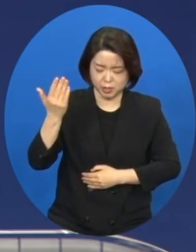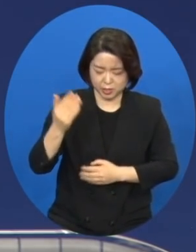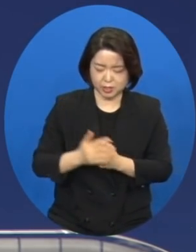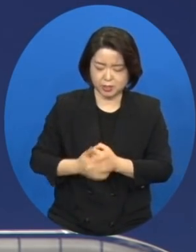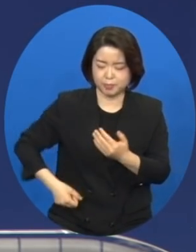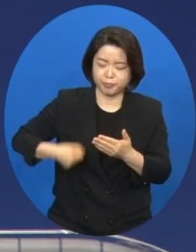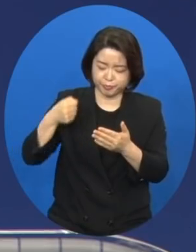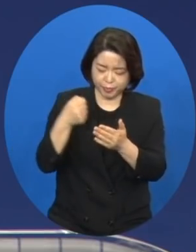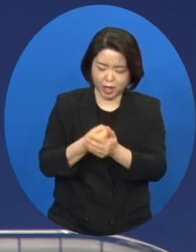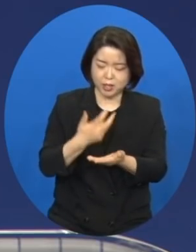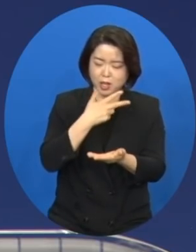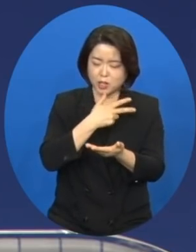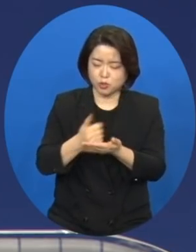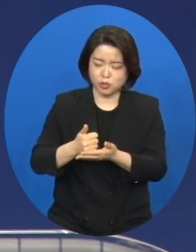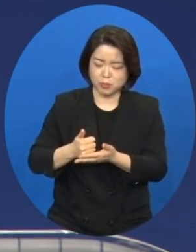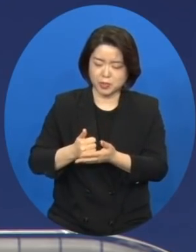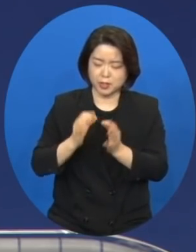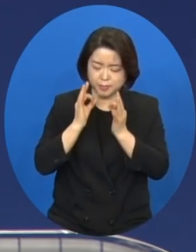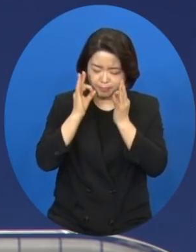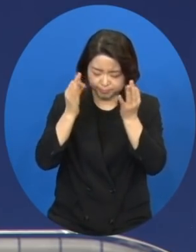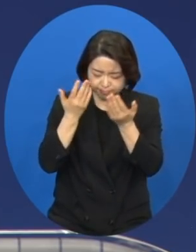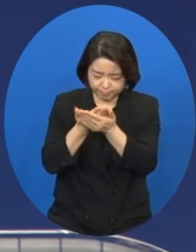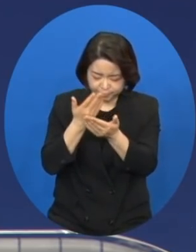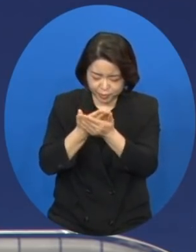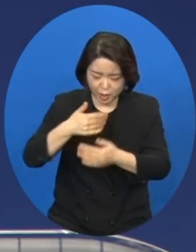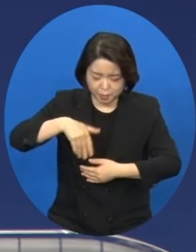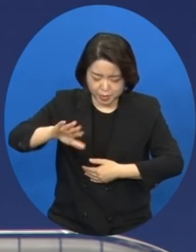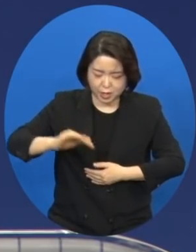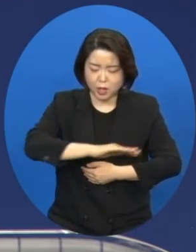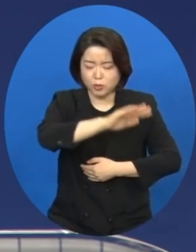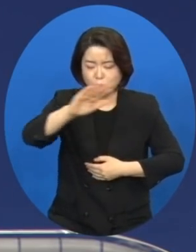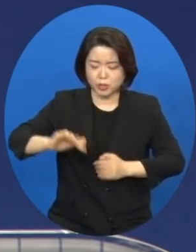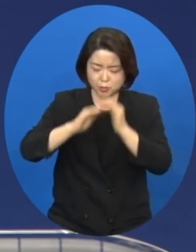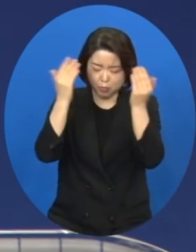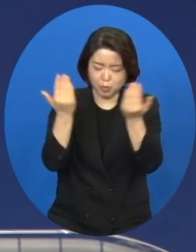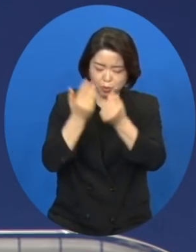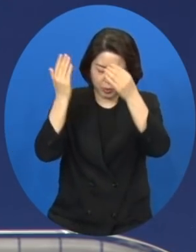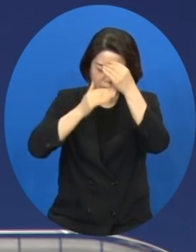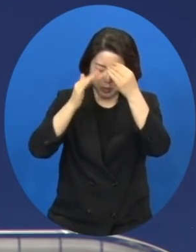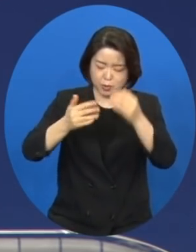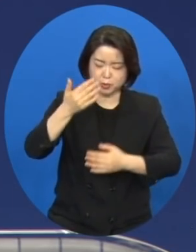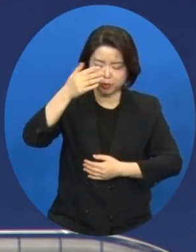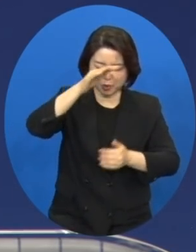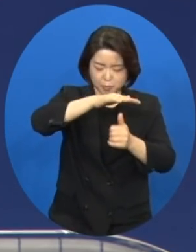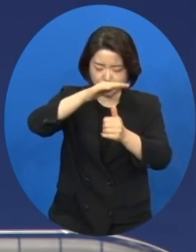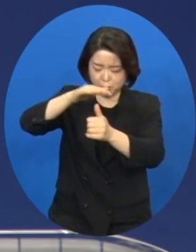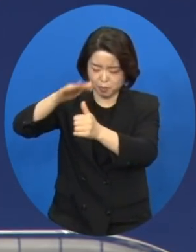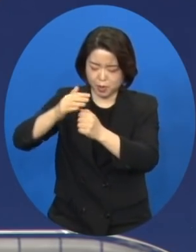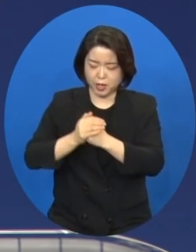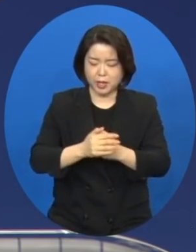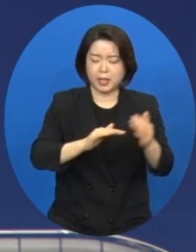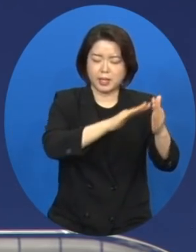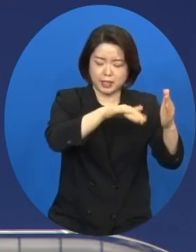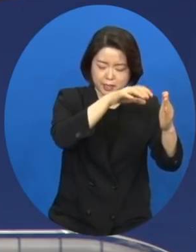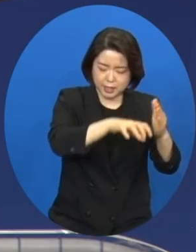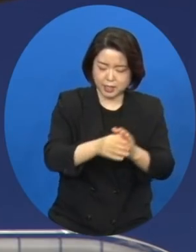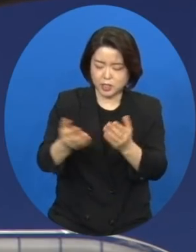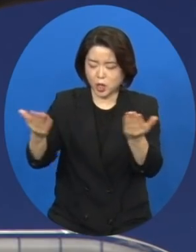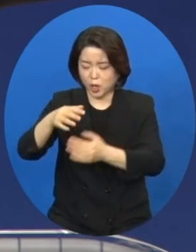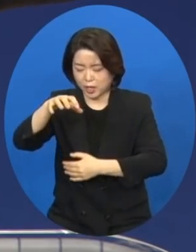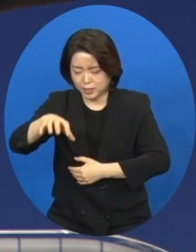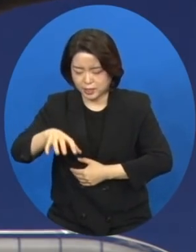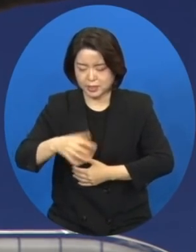결단하며 주님께 간구하며 나가는 우리 모든 성도들 머리머리 위에 저들의 가정과 일터와 저들의 자녀들